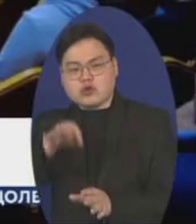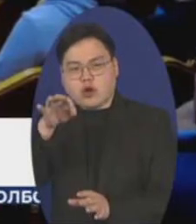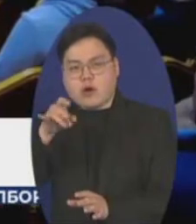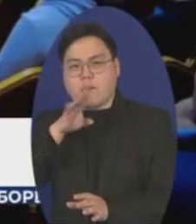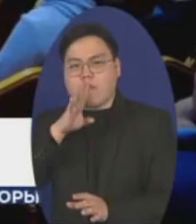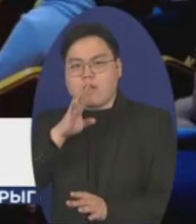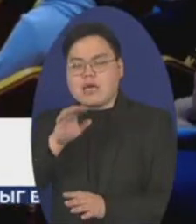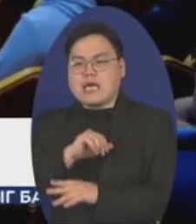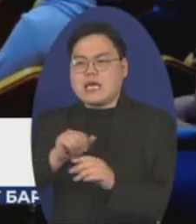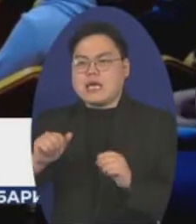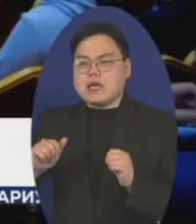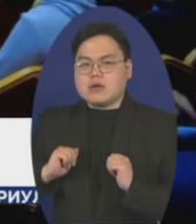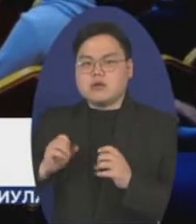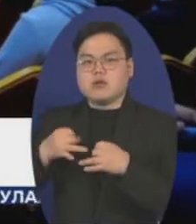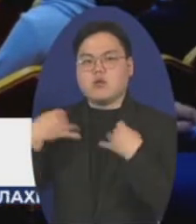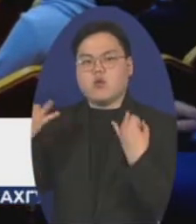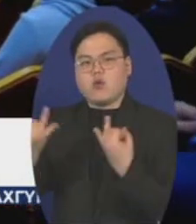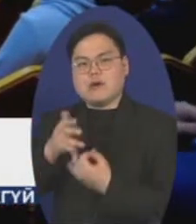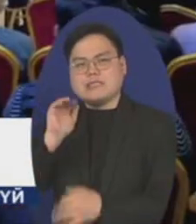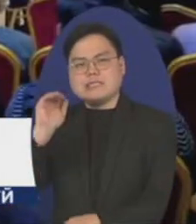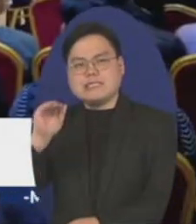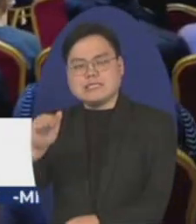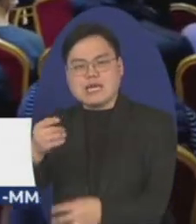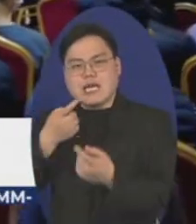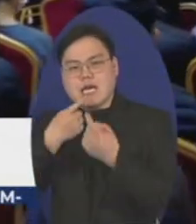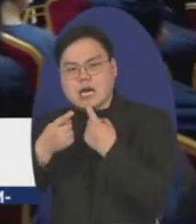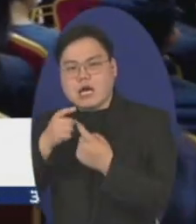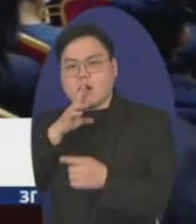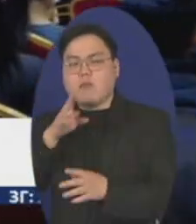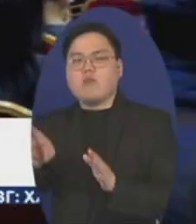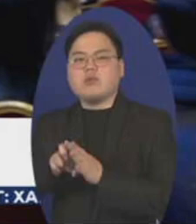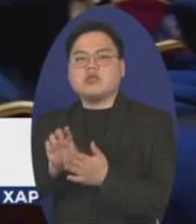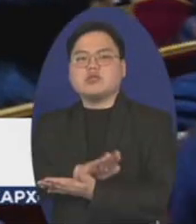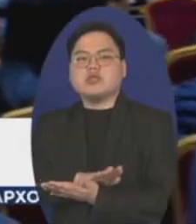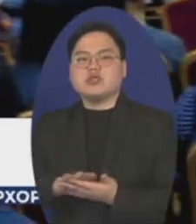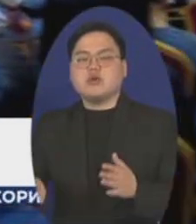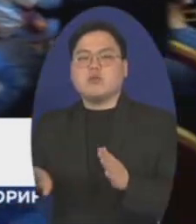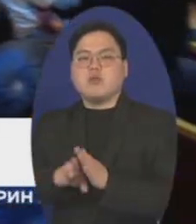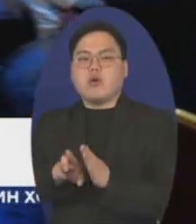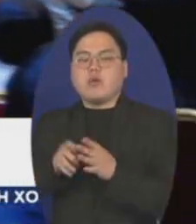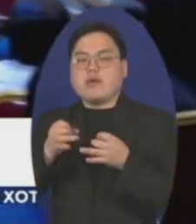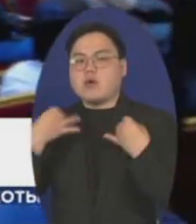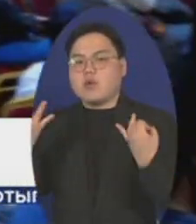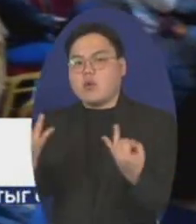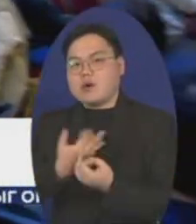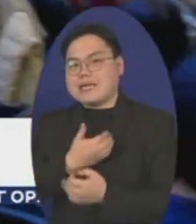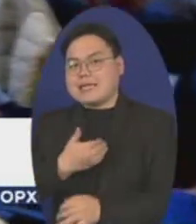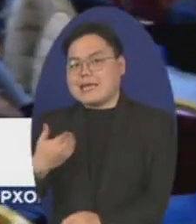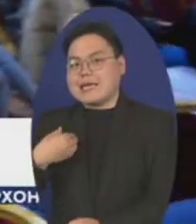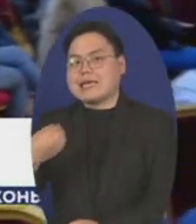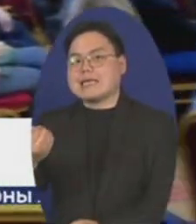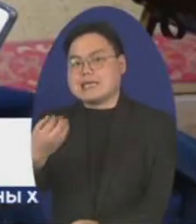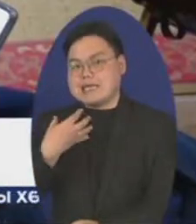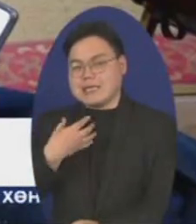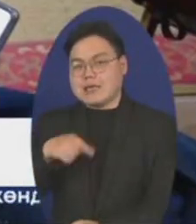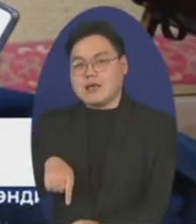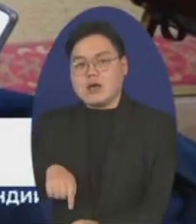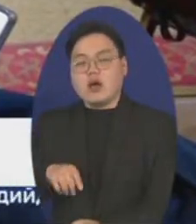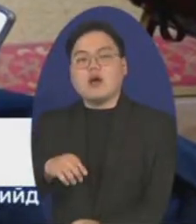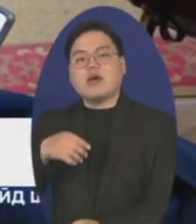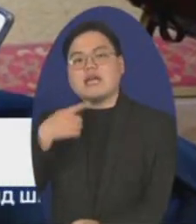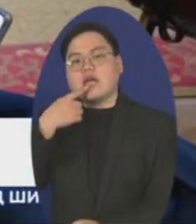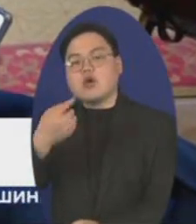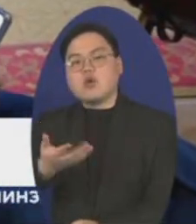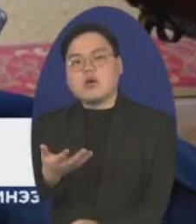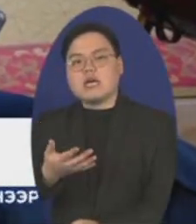түвшинд оролцоогоо боддоор нэмэгдүүлэх дэвшилтэд боломж юм гэдгийг улсын хурлын дарга зандарчдар хэллээ. Тэрээр мөн үргэлжлүүлэн шийдвэр гаргах